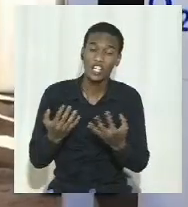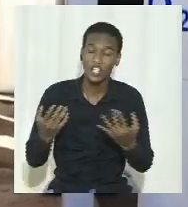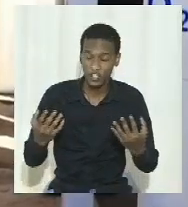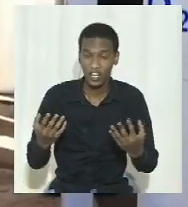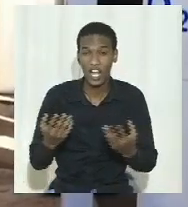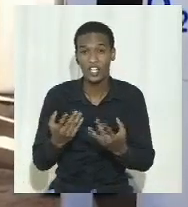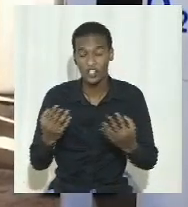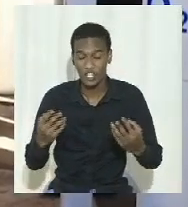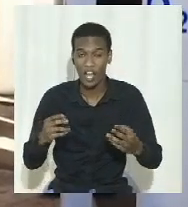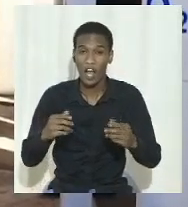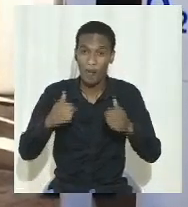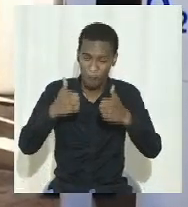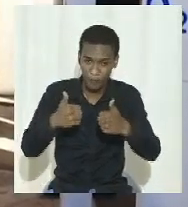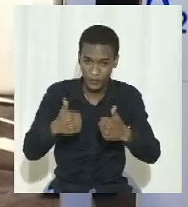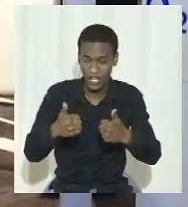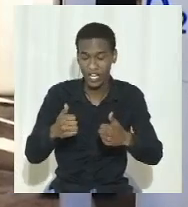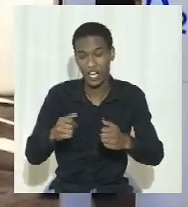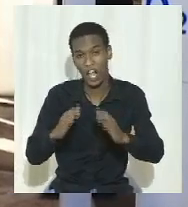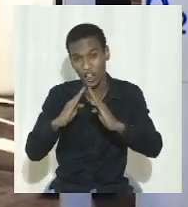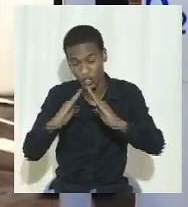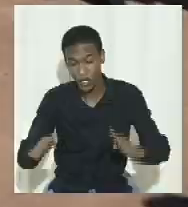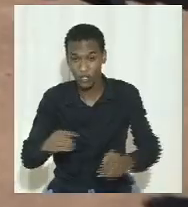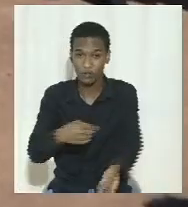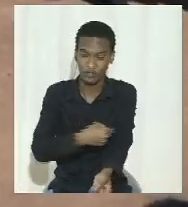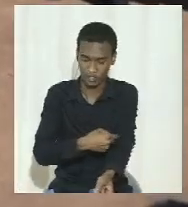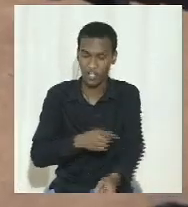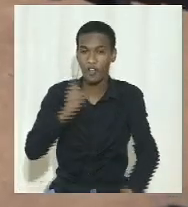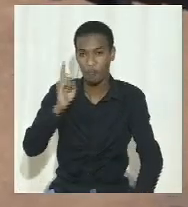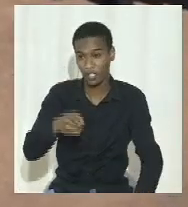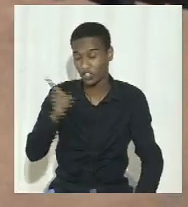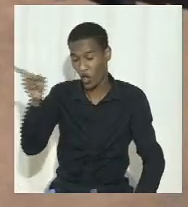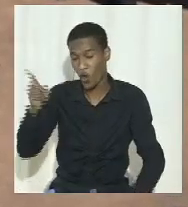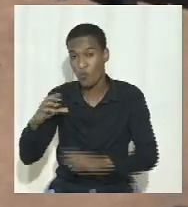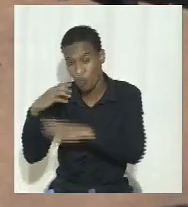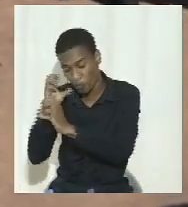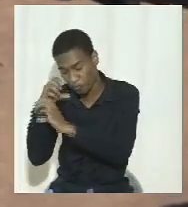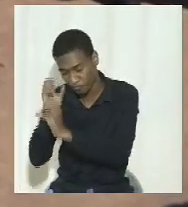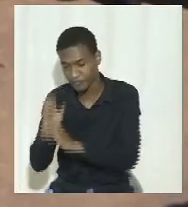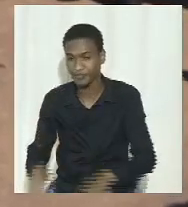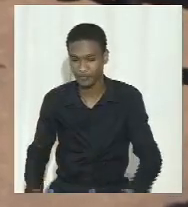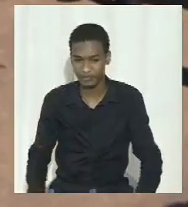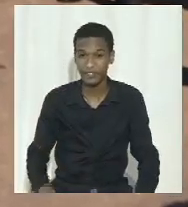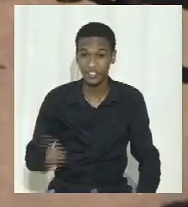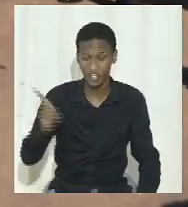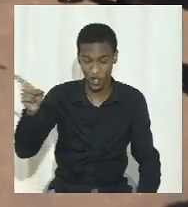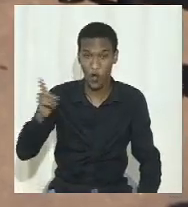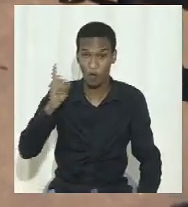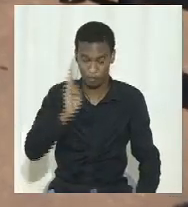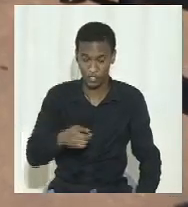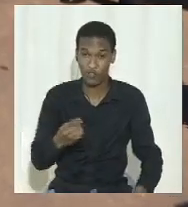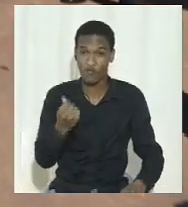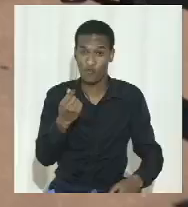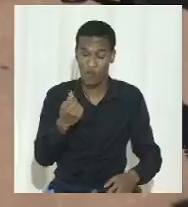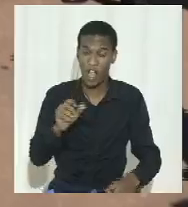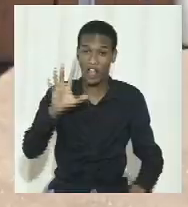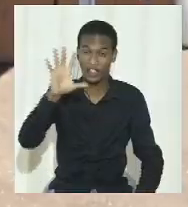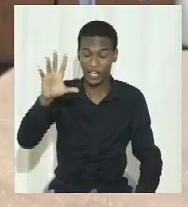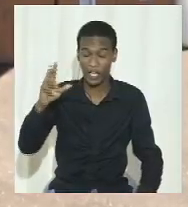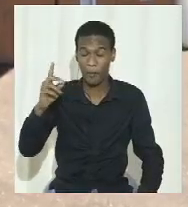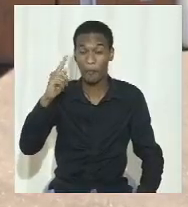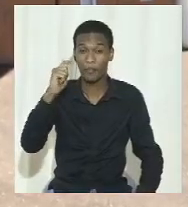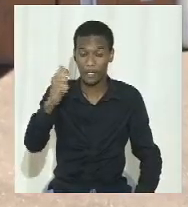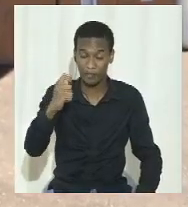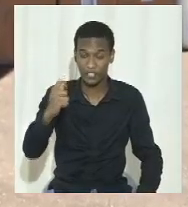skanera fanambaran'ny filoha teto isy ny vola 50 tapitrisa dolara izay volan'ny fanjakana malagasy madiodio atokana